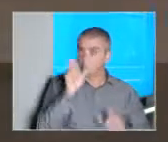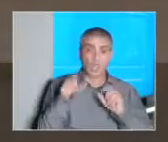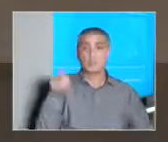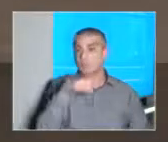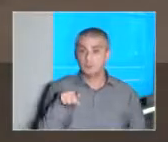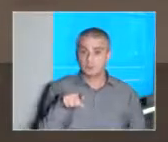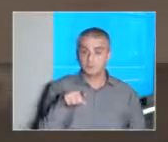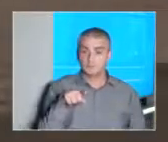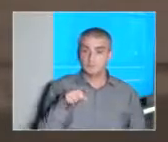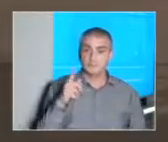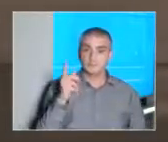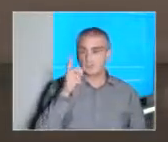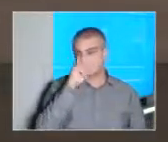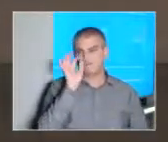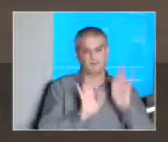אנשים, כן?